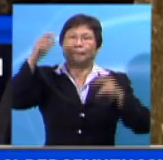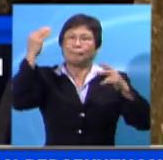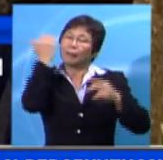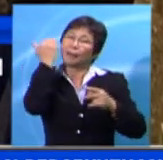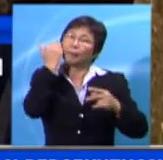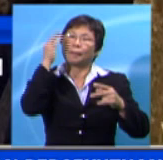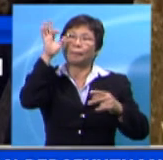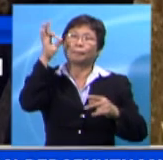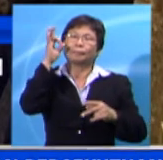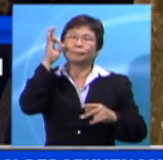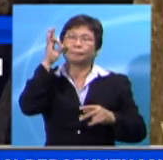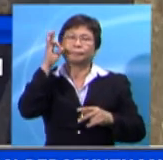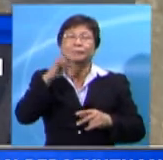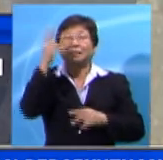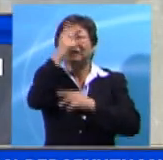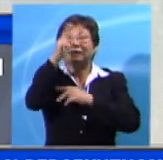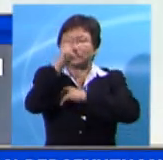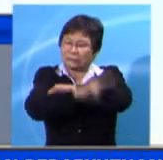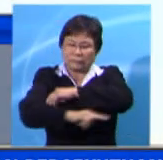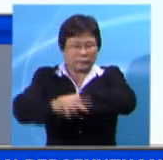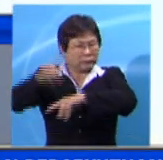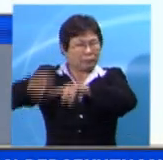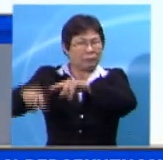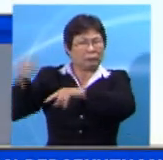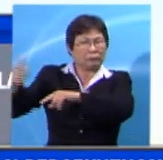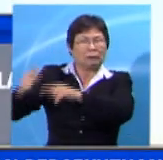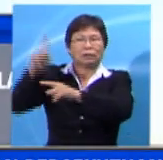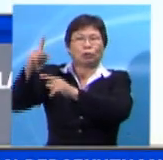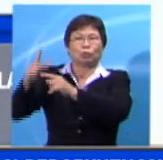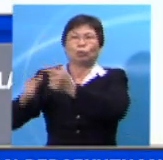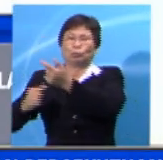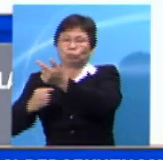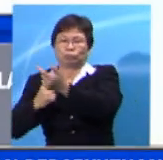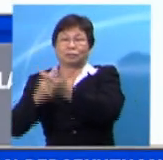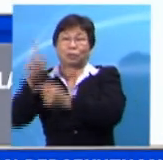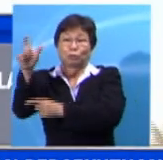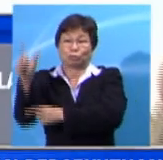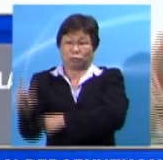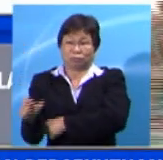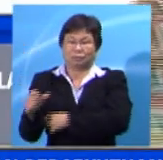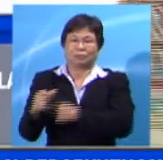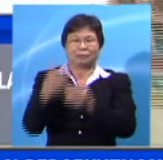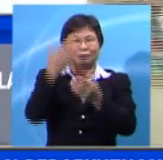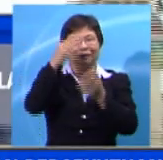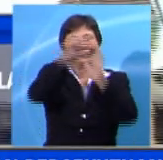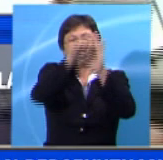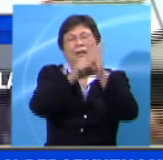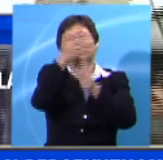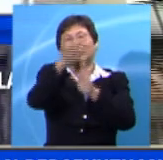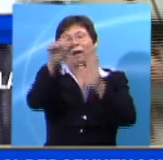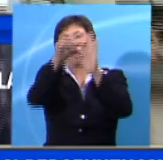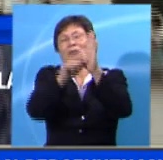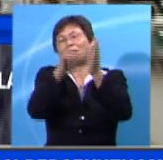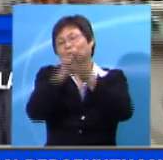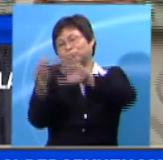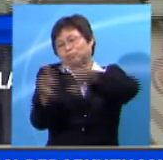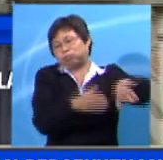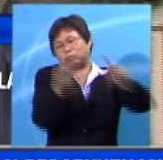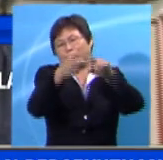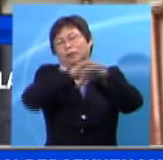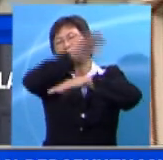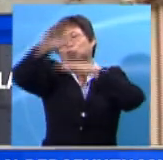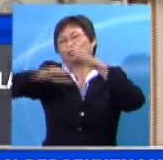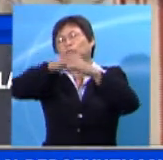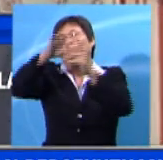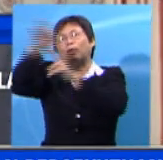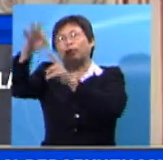menurut beliau kerajaan Negeri tidak boleh secara sebelah pihak mengecualikan seksyen 15 akta tersebut kepada seluruh